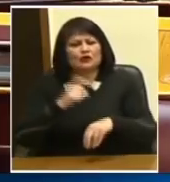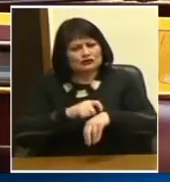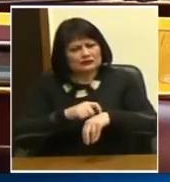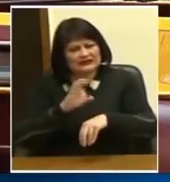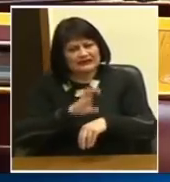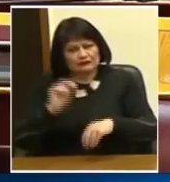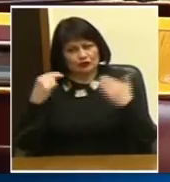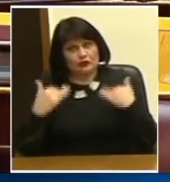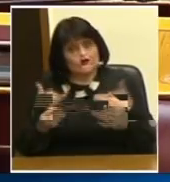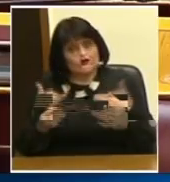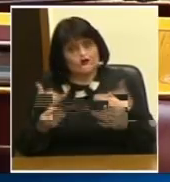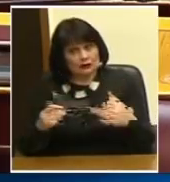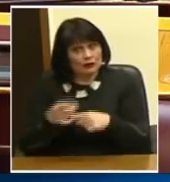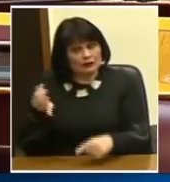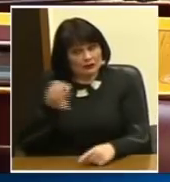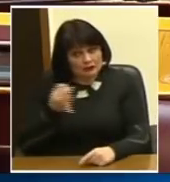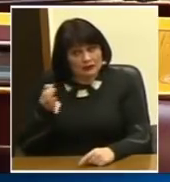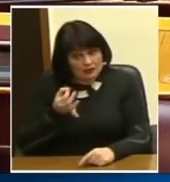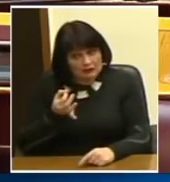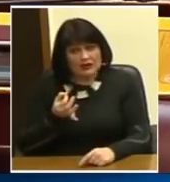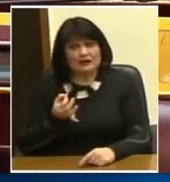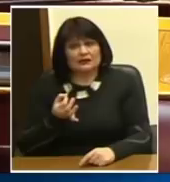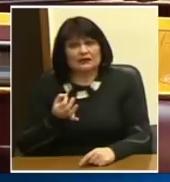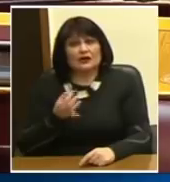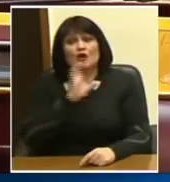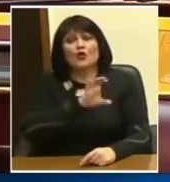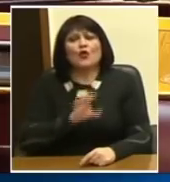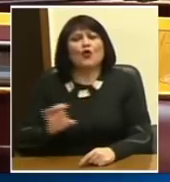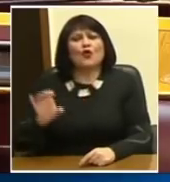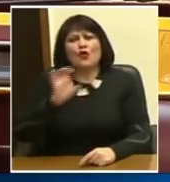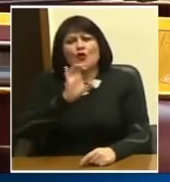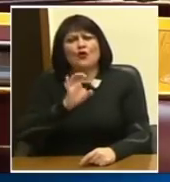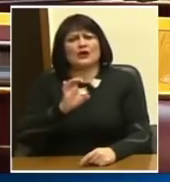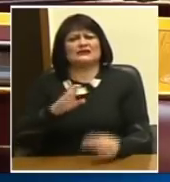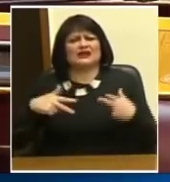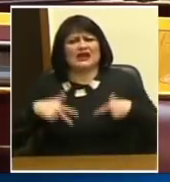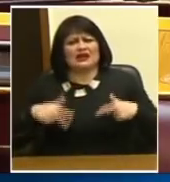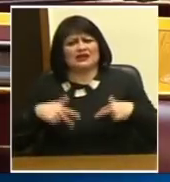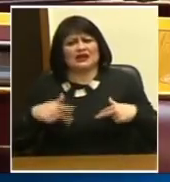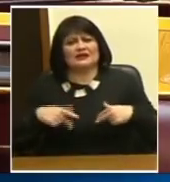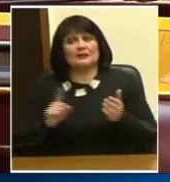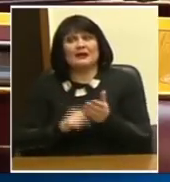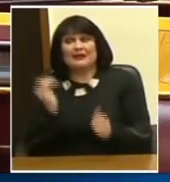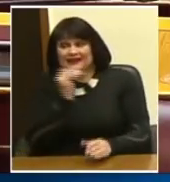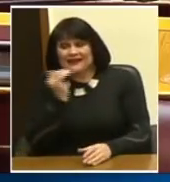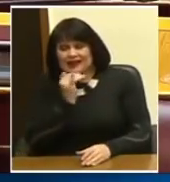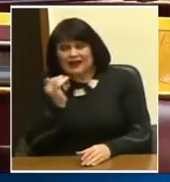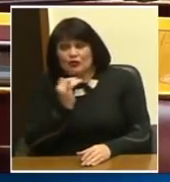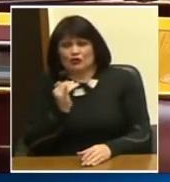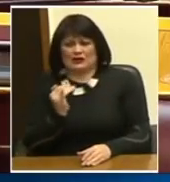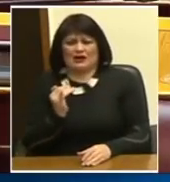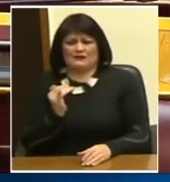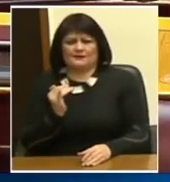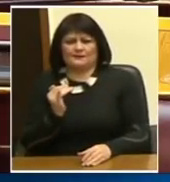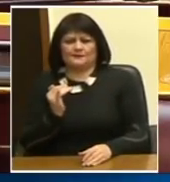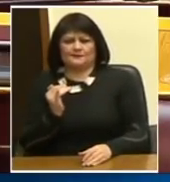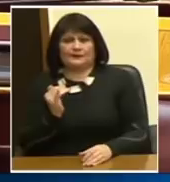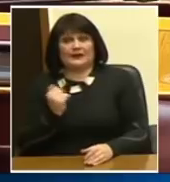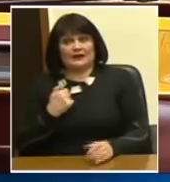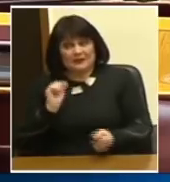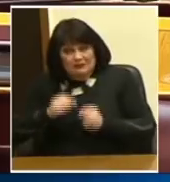που έλεγε για τις χώρες, για τα εθνικά κράτη, ότι θα πρέπει να εντείνουν τον αγώνα